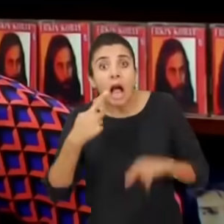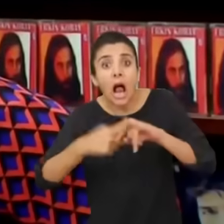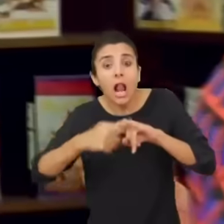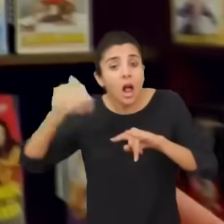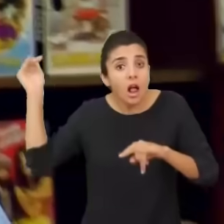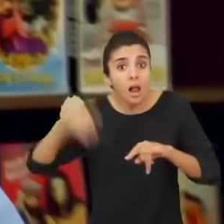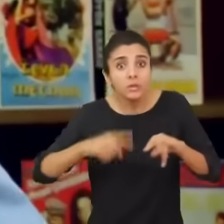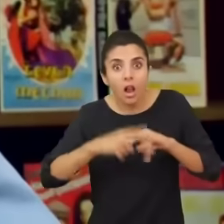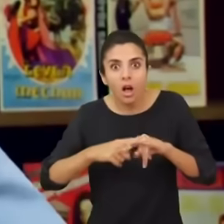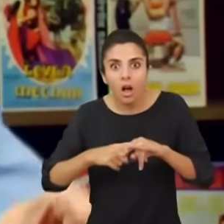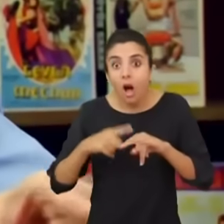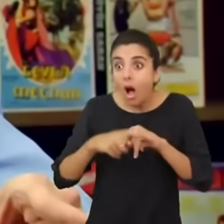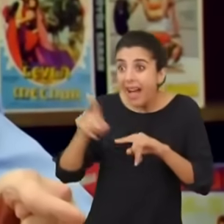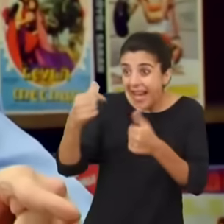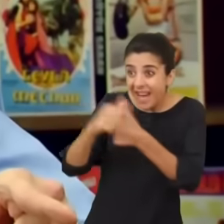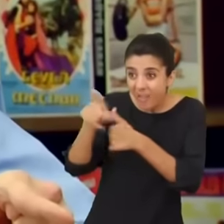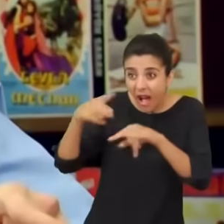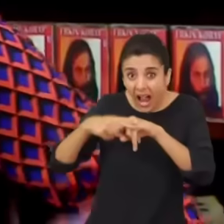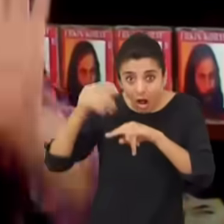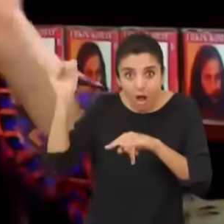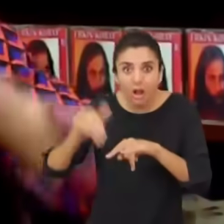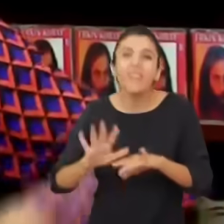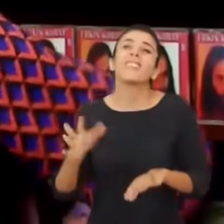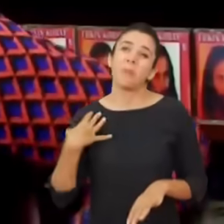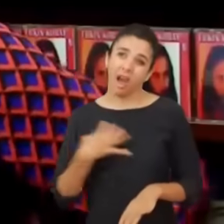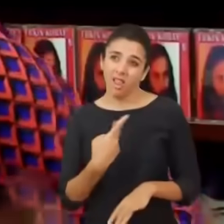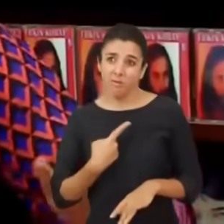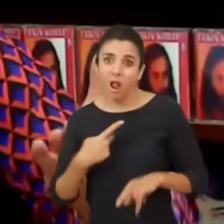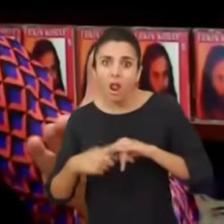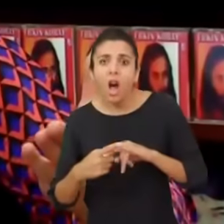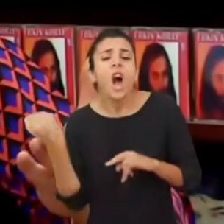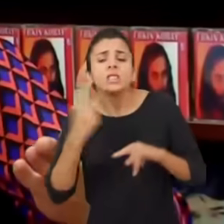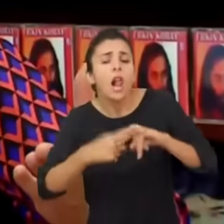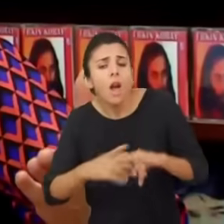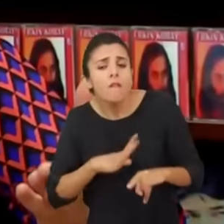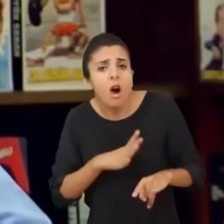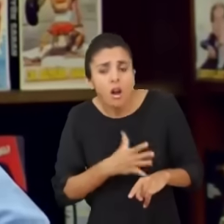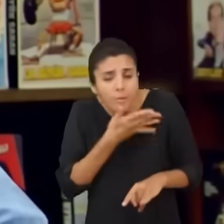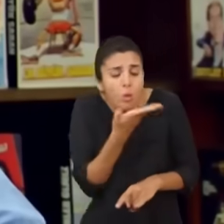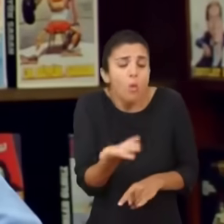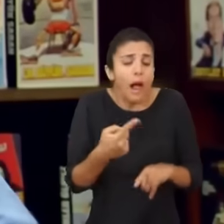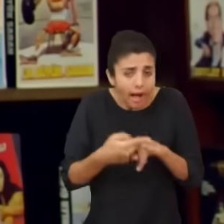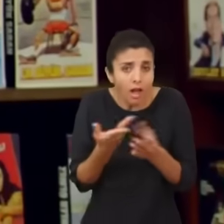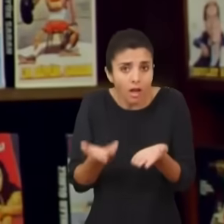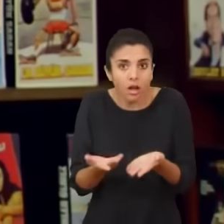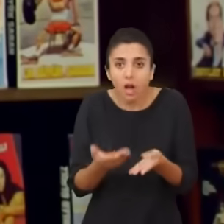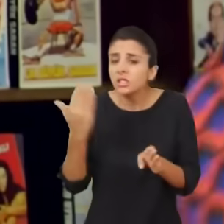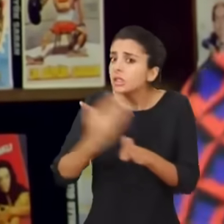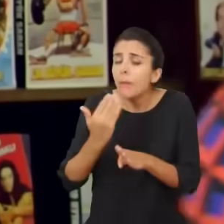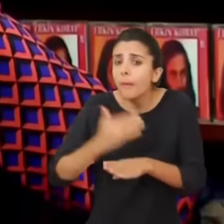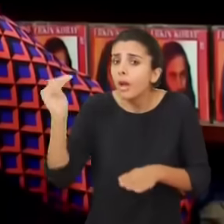gelmiş, Helga. Helga, senin karın olan Helga. Yok, benim anam olan Helga. Kaç tane Helga var benim hayatımda? Niye